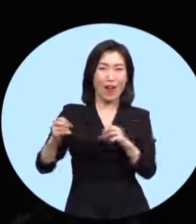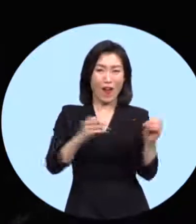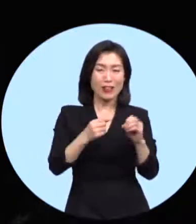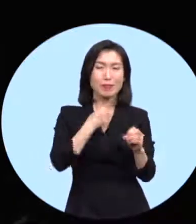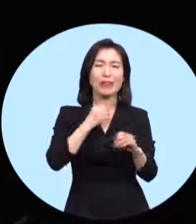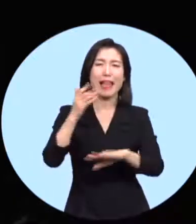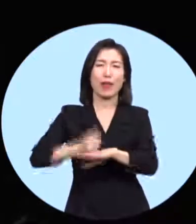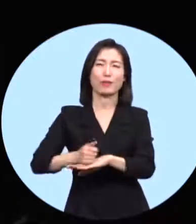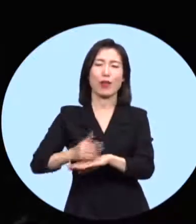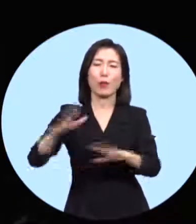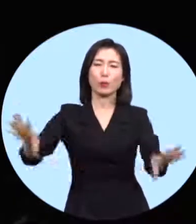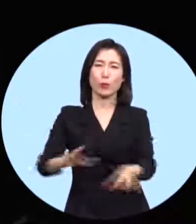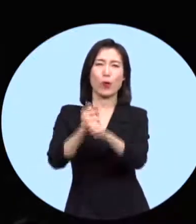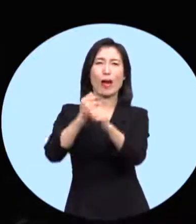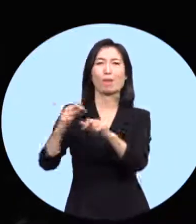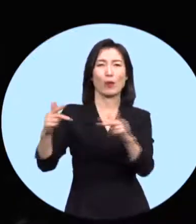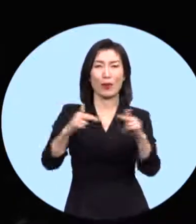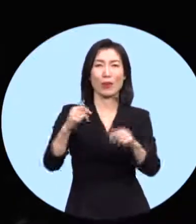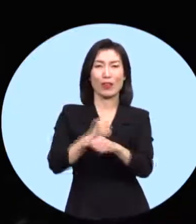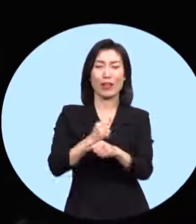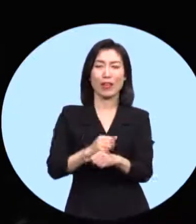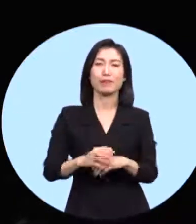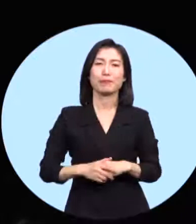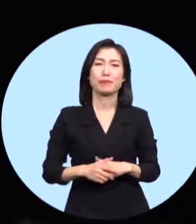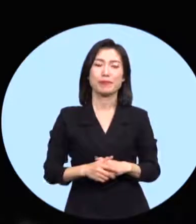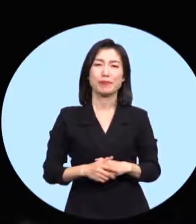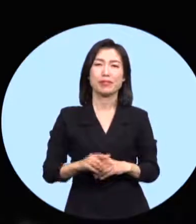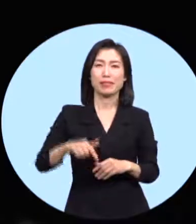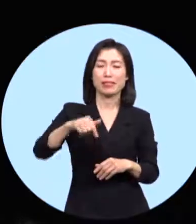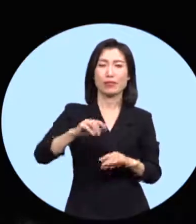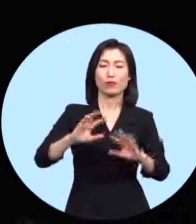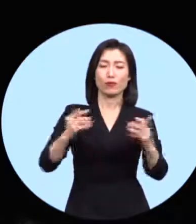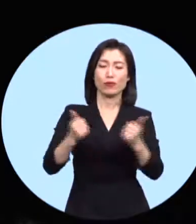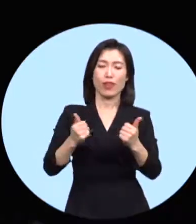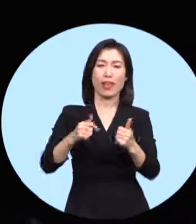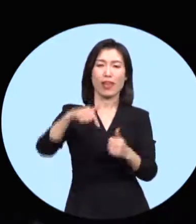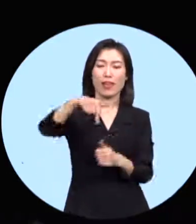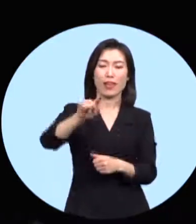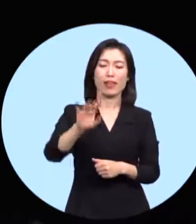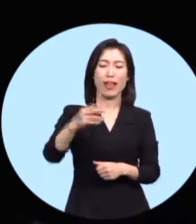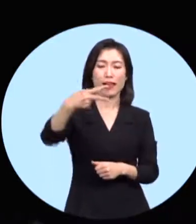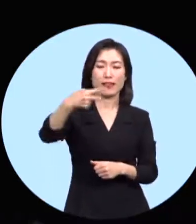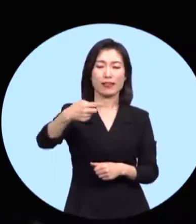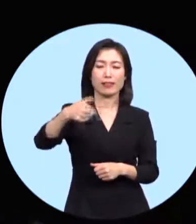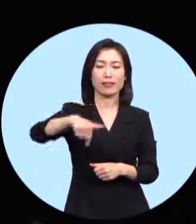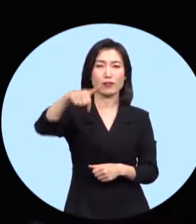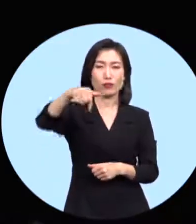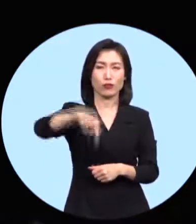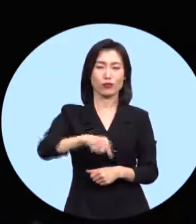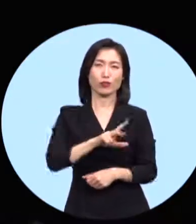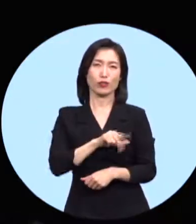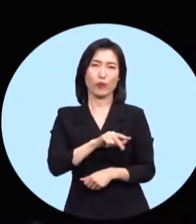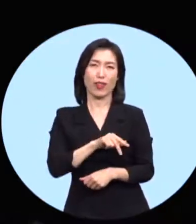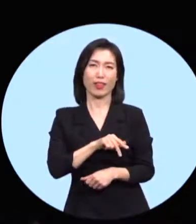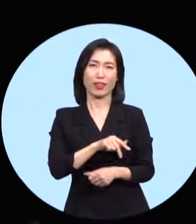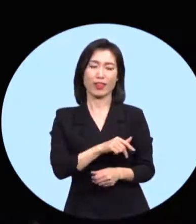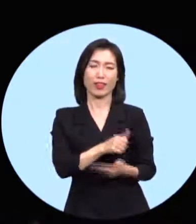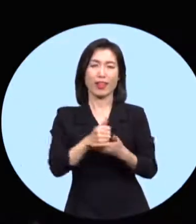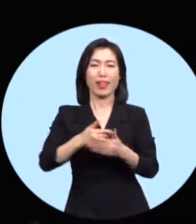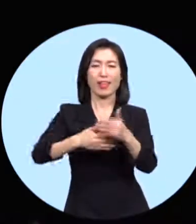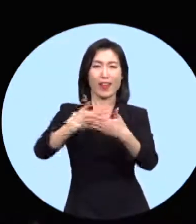넘기고 이어서 국회 교육위원회 소속 강두구 의원님께서 영상을 보내주셨는데 그